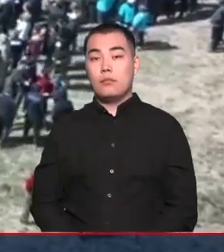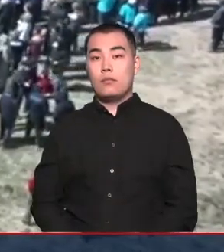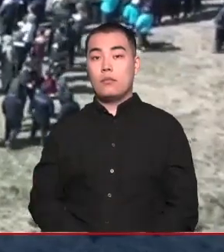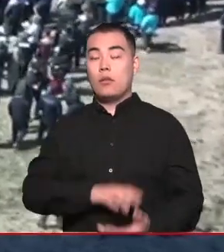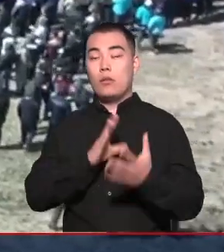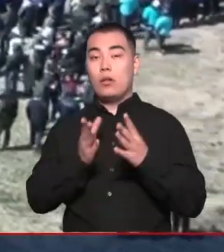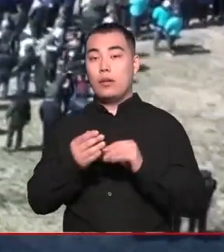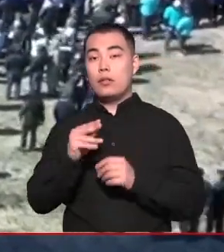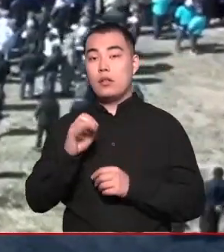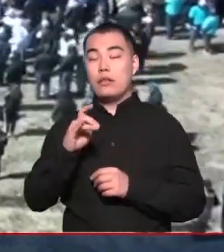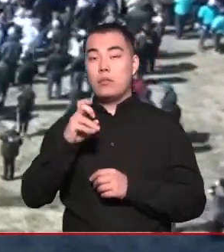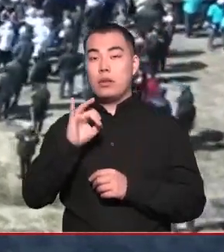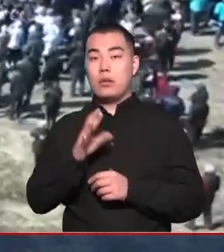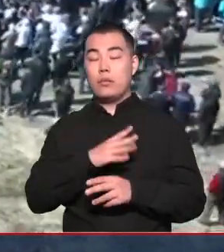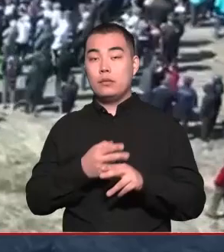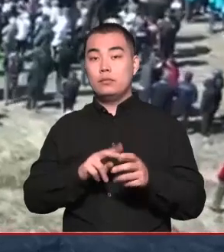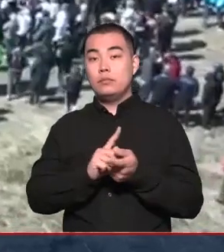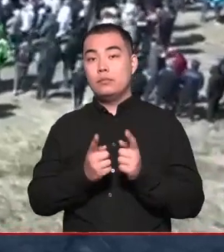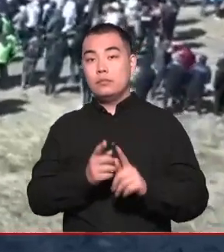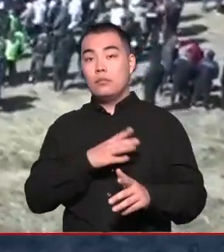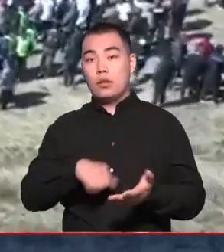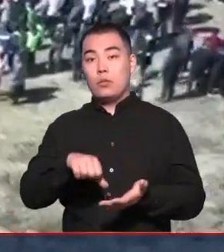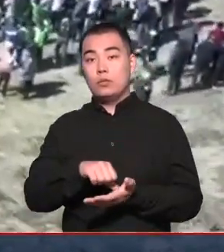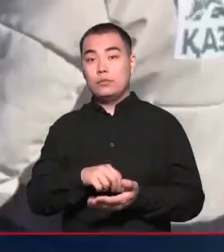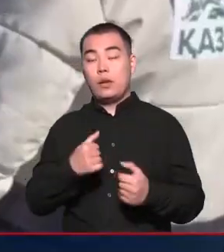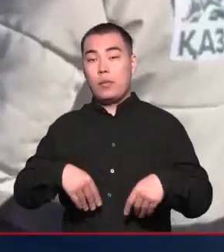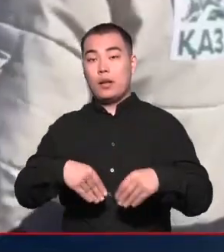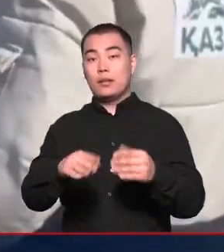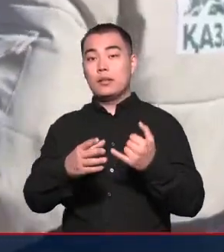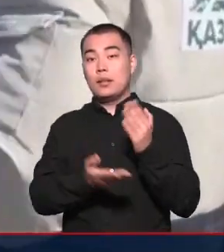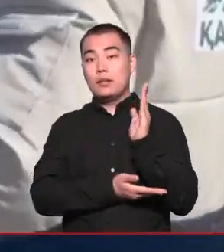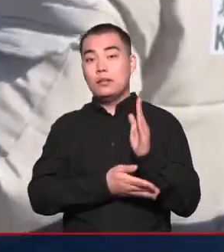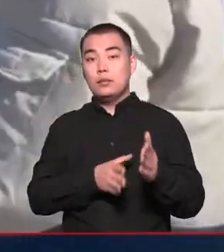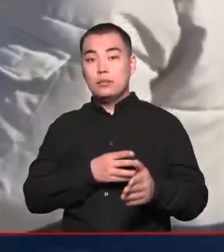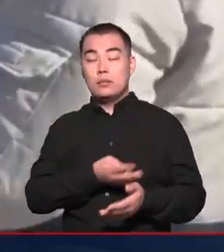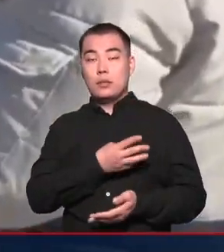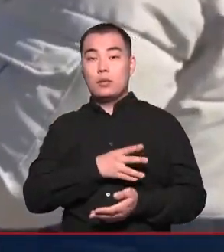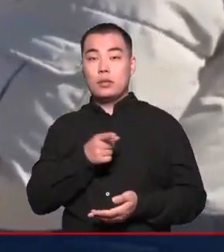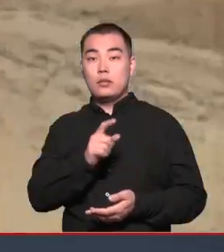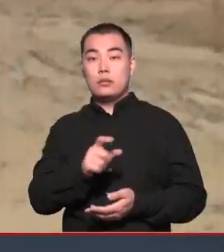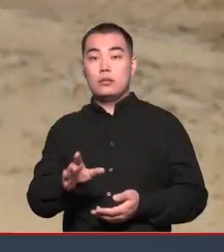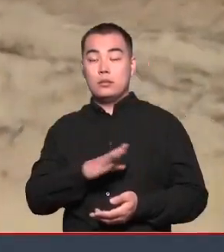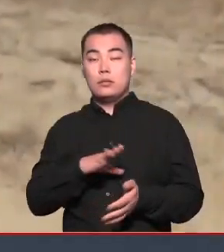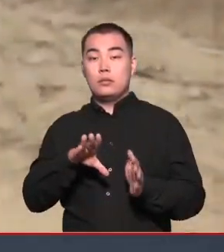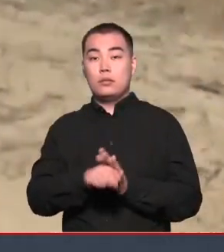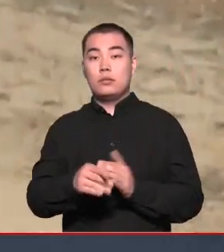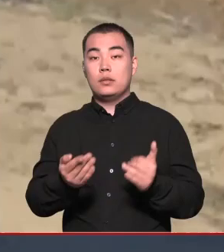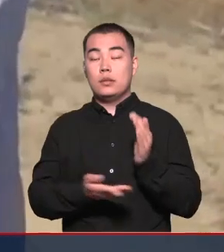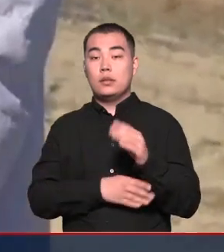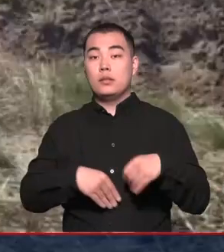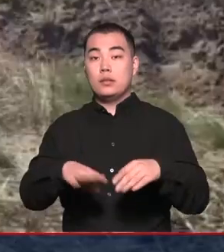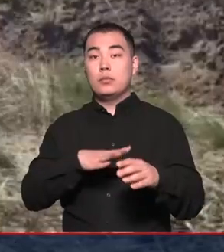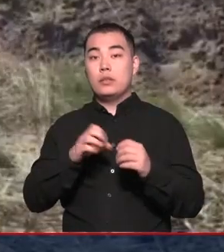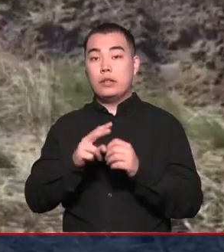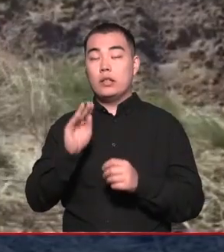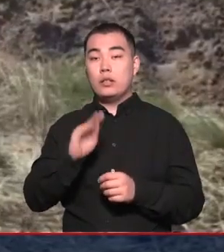Территория женосемейского лесхоза заметно преобразилась. Принять участие в посадке деревьев изъявили желание более 1000 человек. Саженцы они высадили на